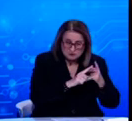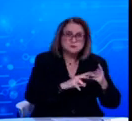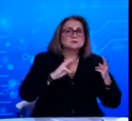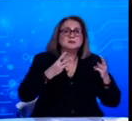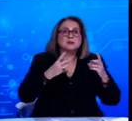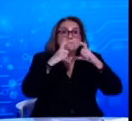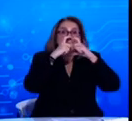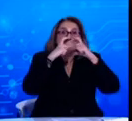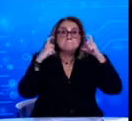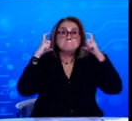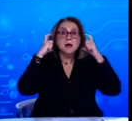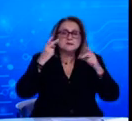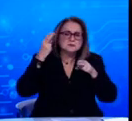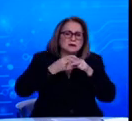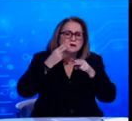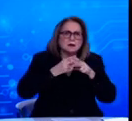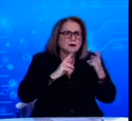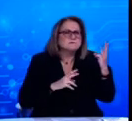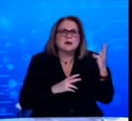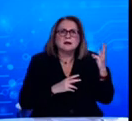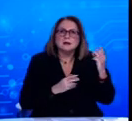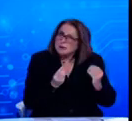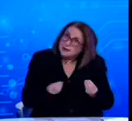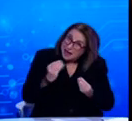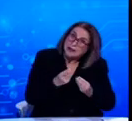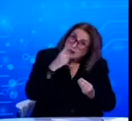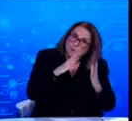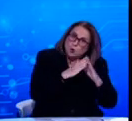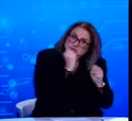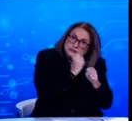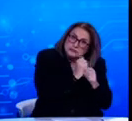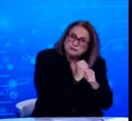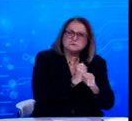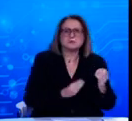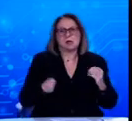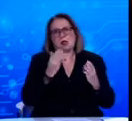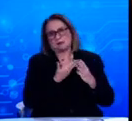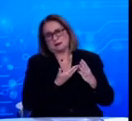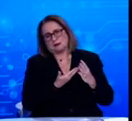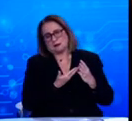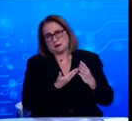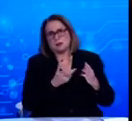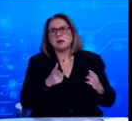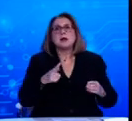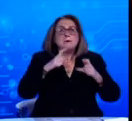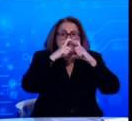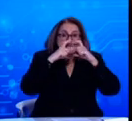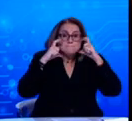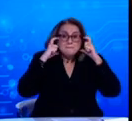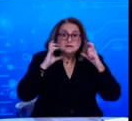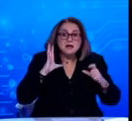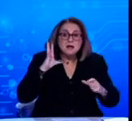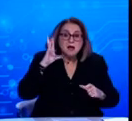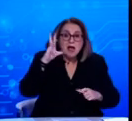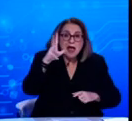και το εμβόλιο. Θα τολμούσα να πω μάλιστα ότι η μάσκα είναι το εμβόλιο μέχρι το εμβόλιο. Τη φοράνε χωρίς